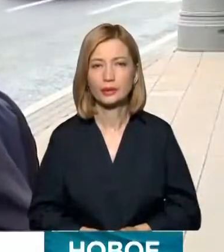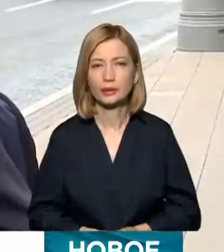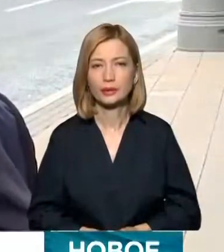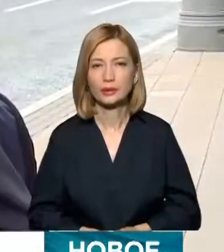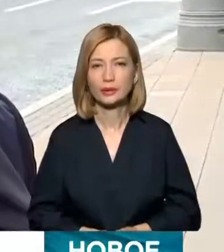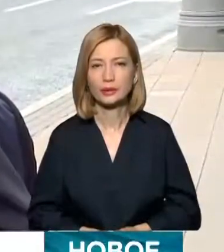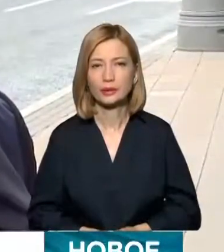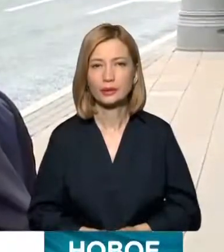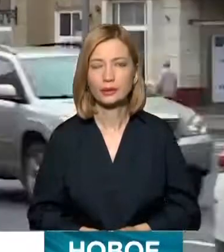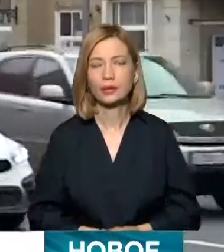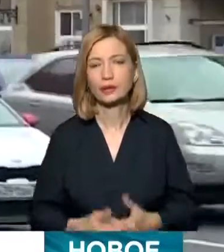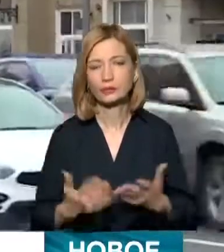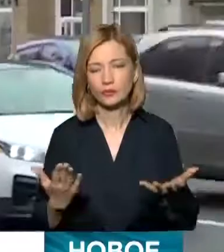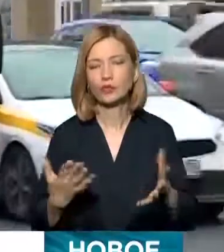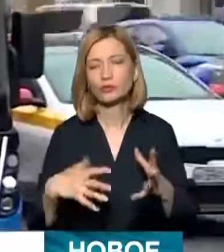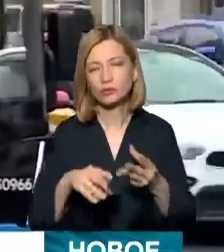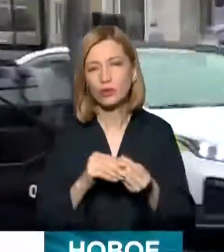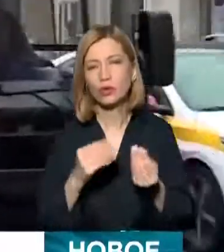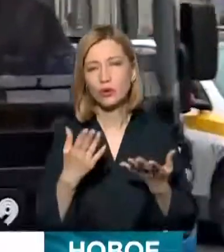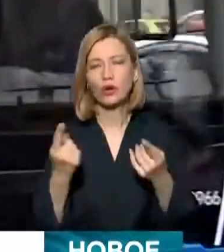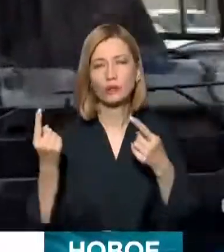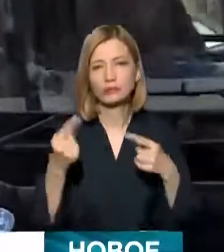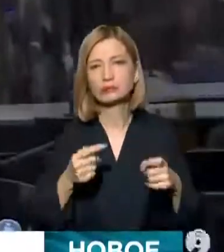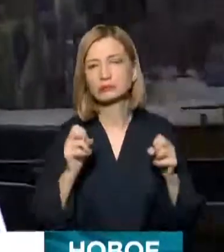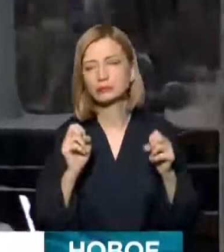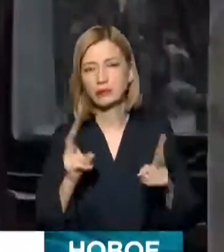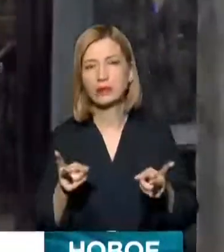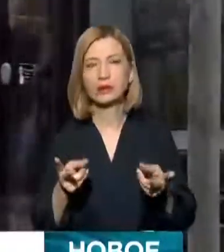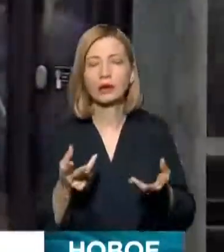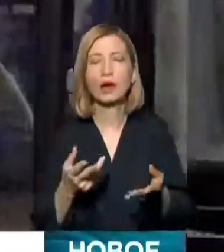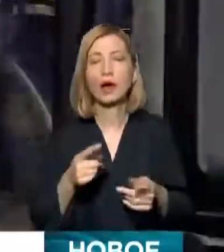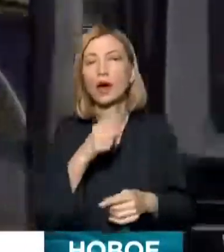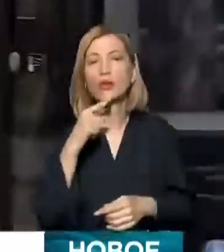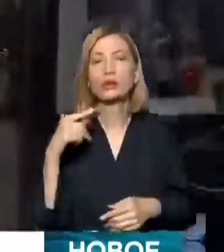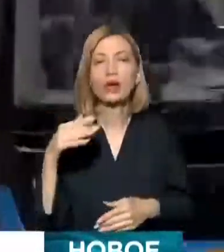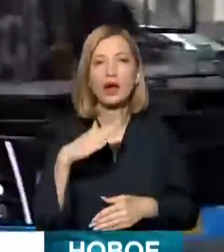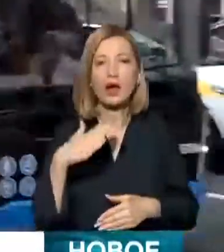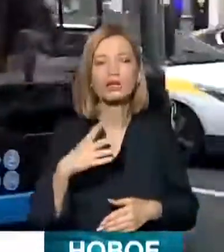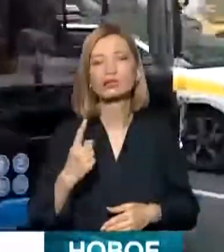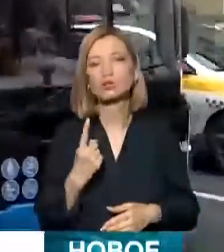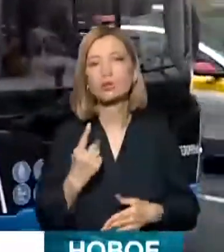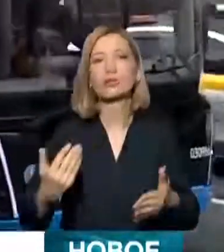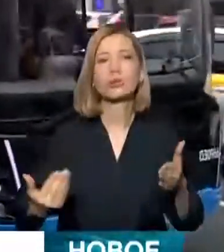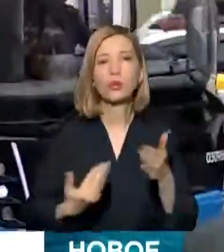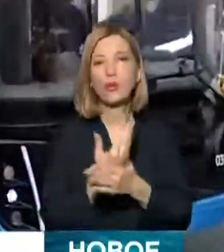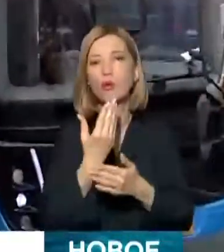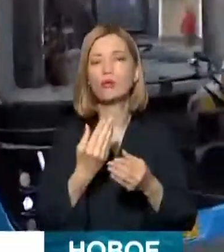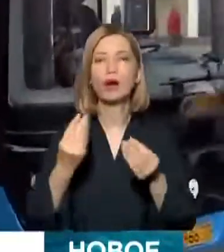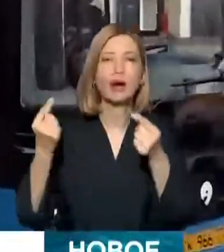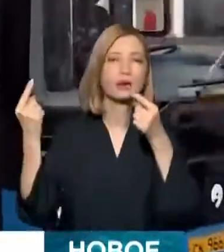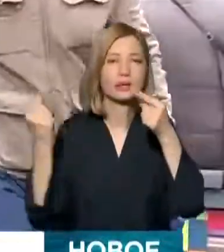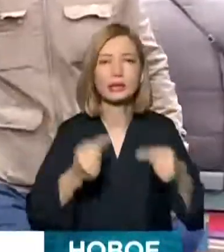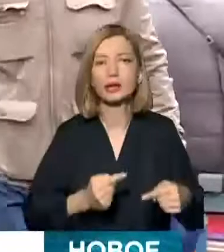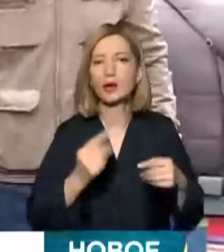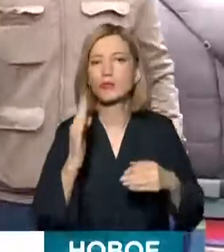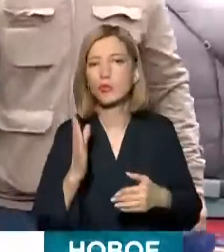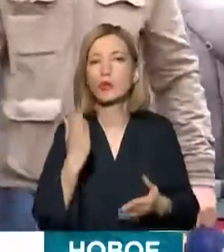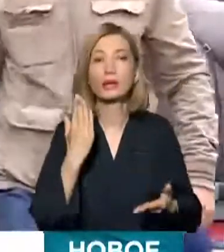Санкции повлияли на все. Экономисты прогнозируют, что россиян ждет новая волна кризиса уже этой зимой. Если сейчас в соседнем